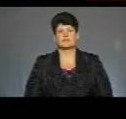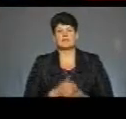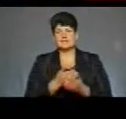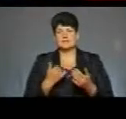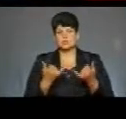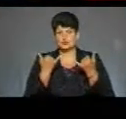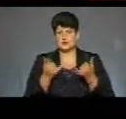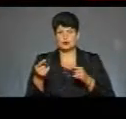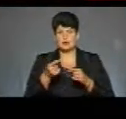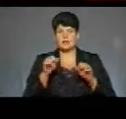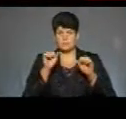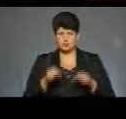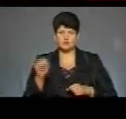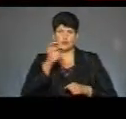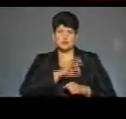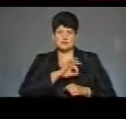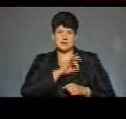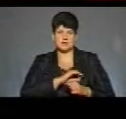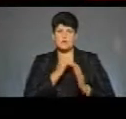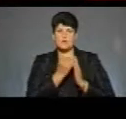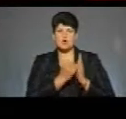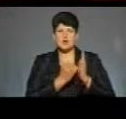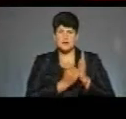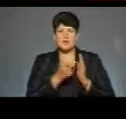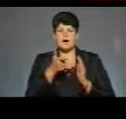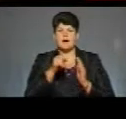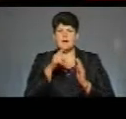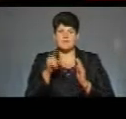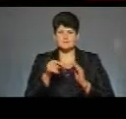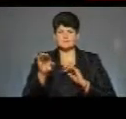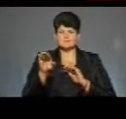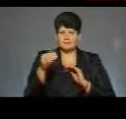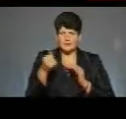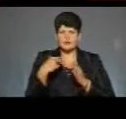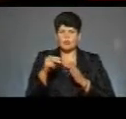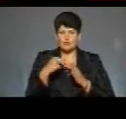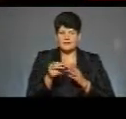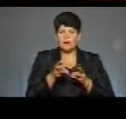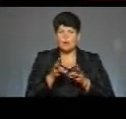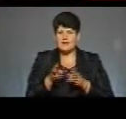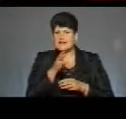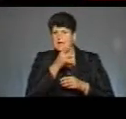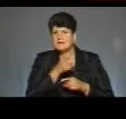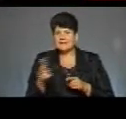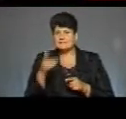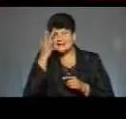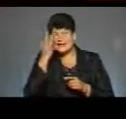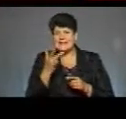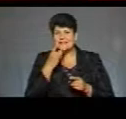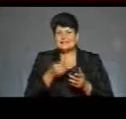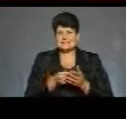Відсьогодні тернополяни можуть скористатися програмою «Газовий депозит» і закупити природній газ на опалювальний період за літніми